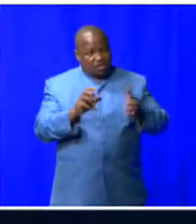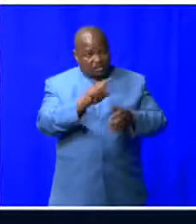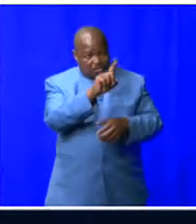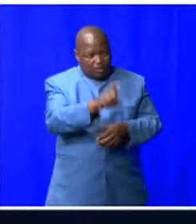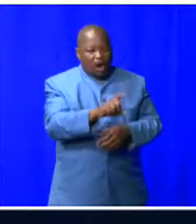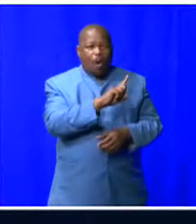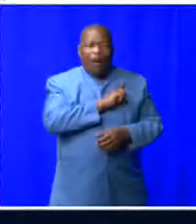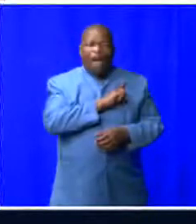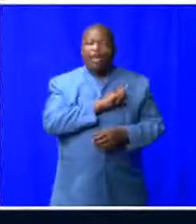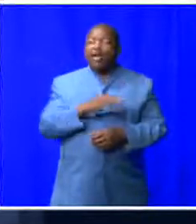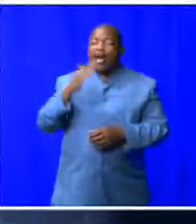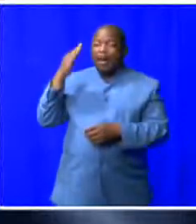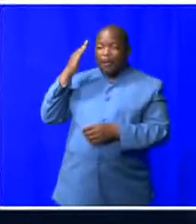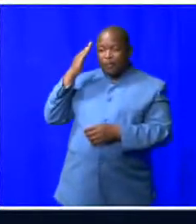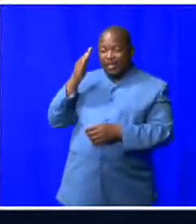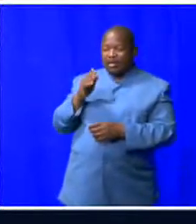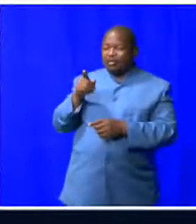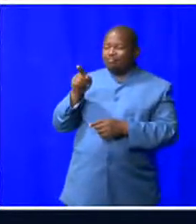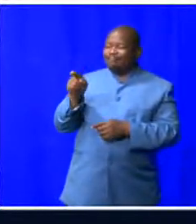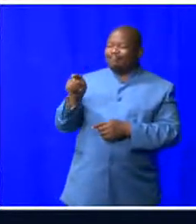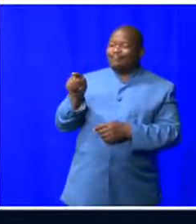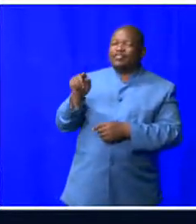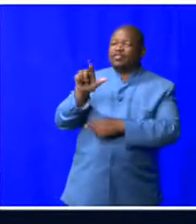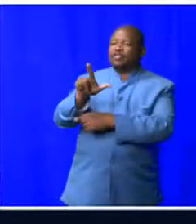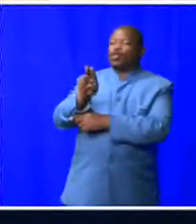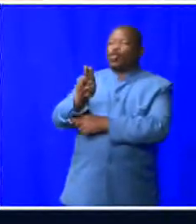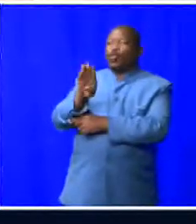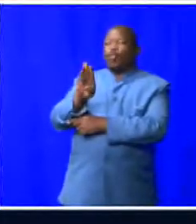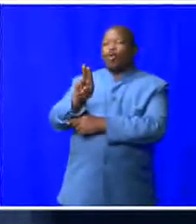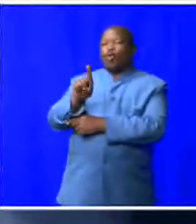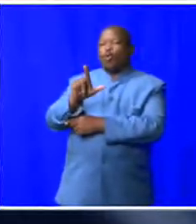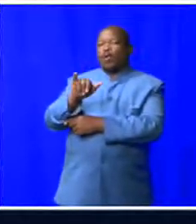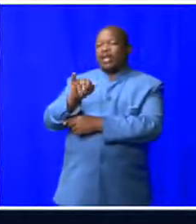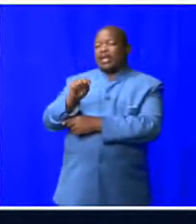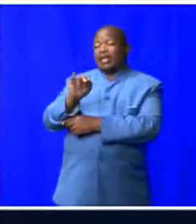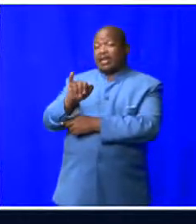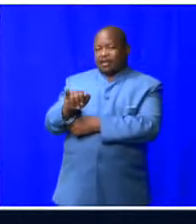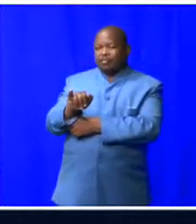lacondzana nabo obuchopho akakendeki ngalendlela lekumele ukuthi kwendeke ngayo